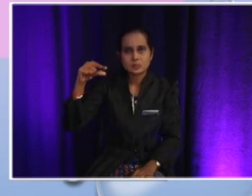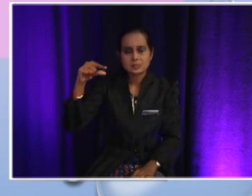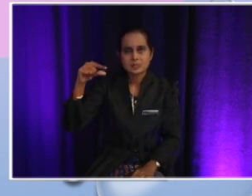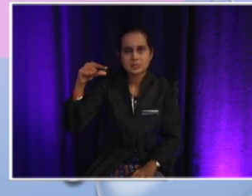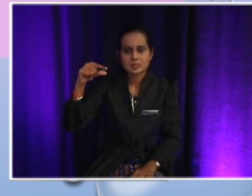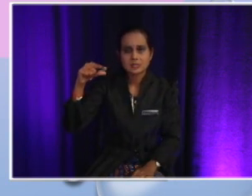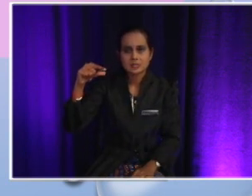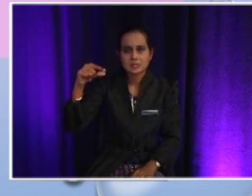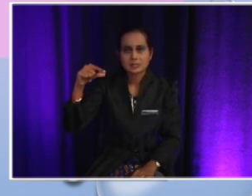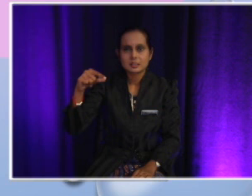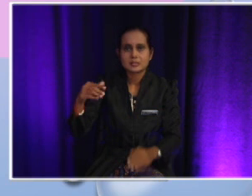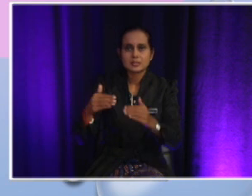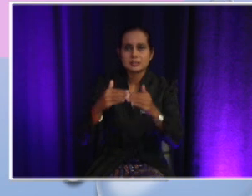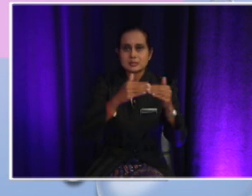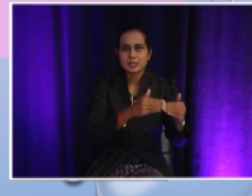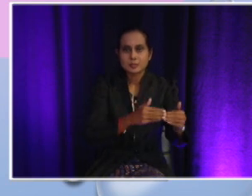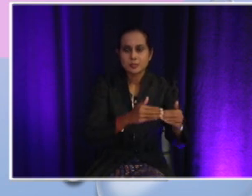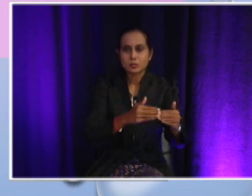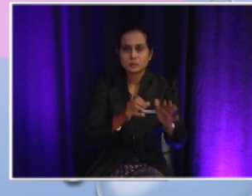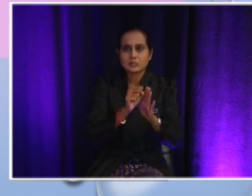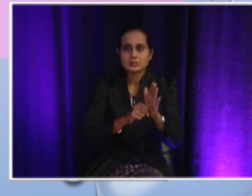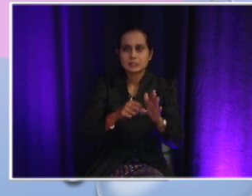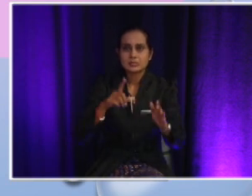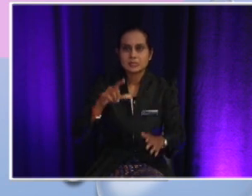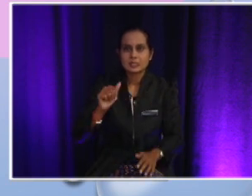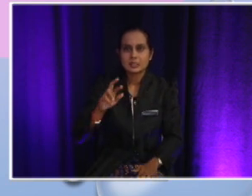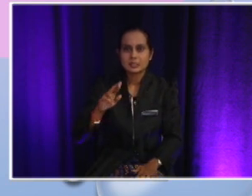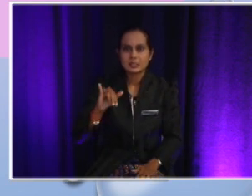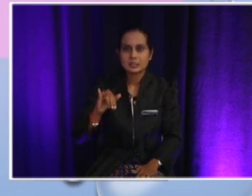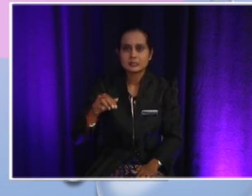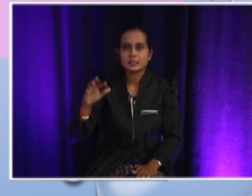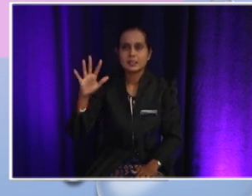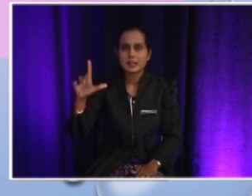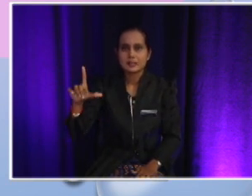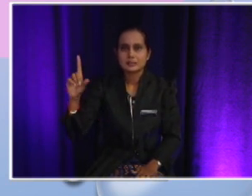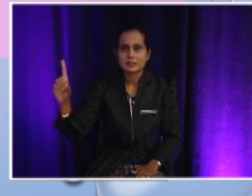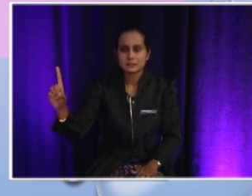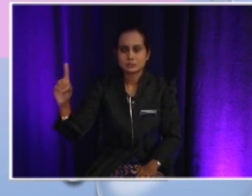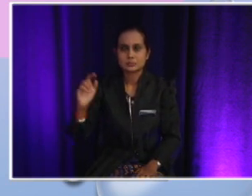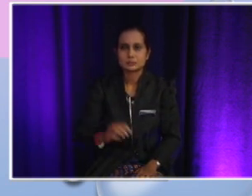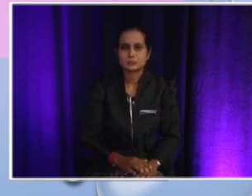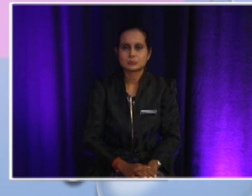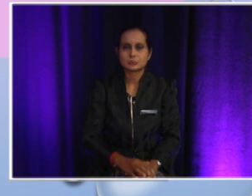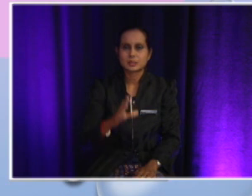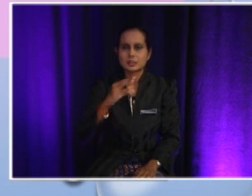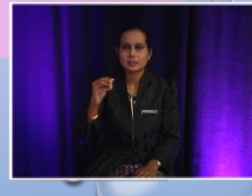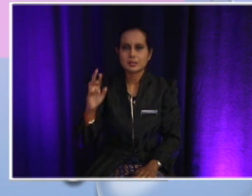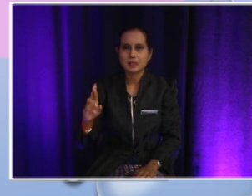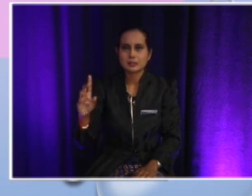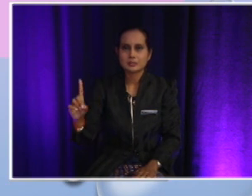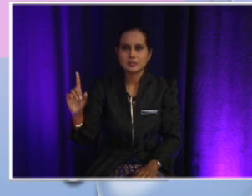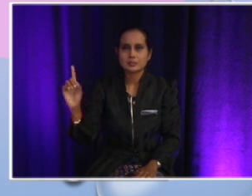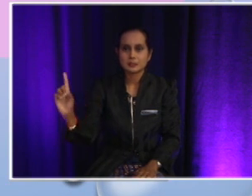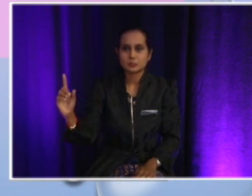Okey. Dan disambungkan secara selari itu L1, 5 watt, 6 volt nilai dia. Dan R1, kita ada satu